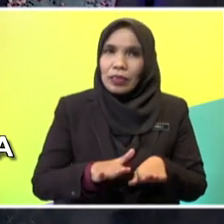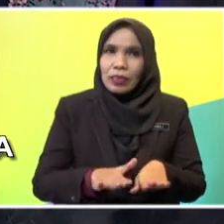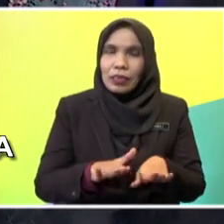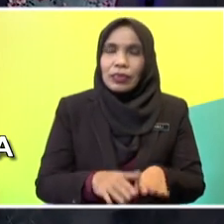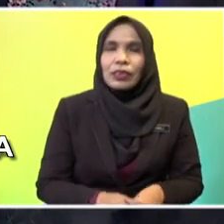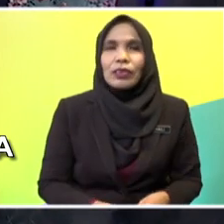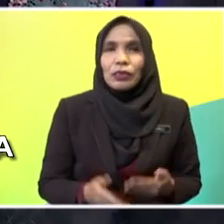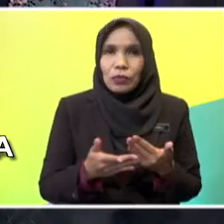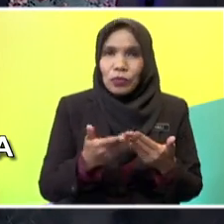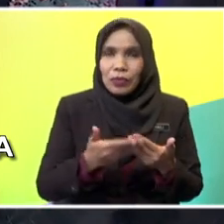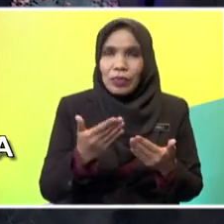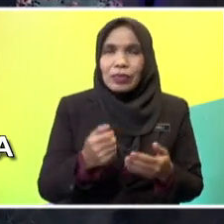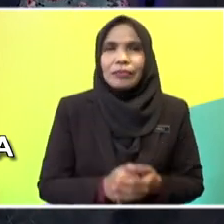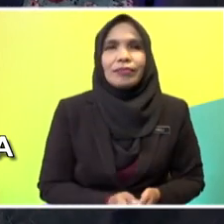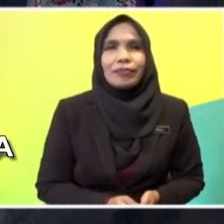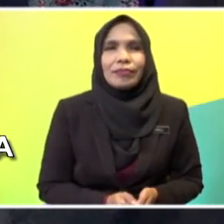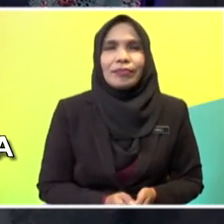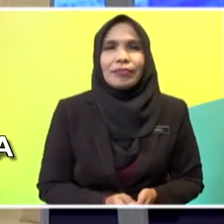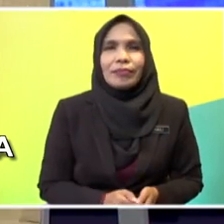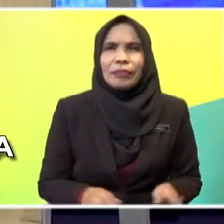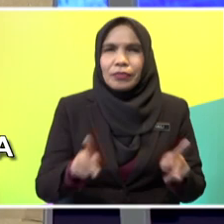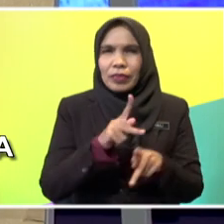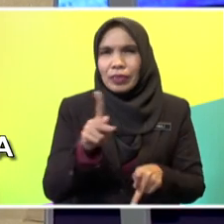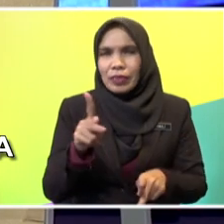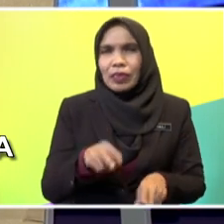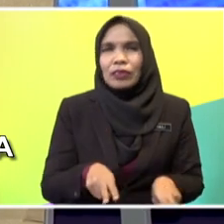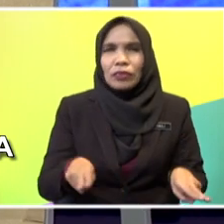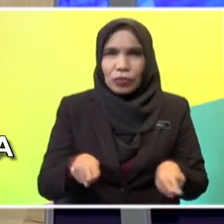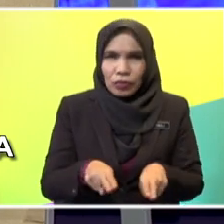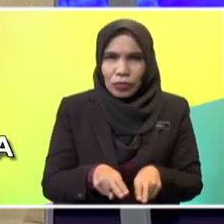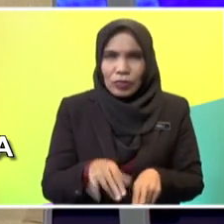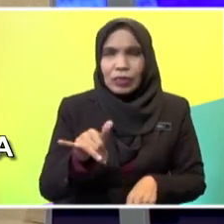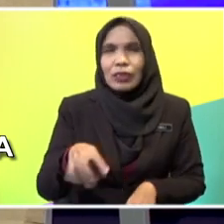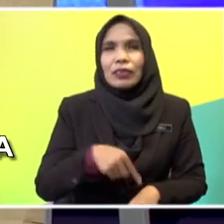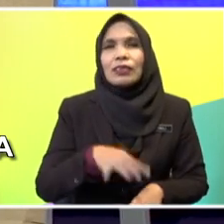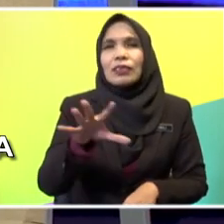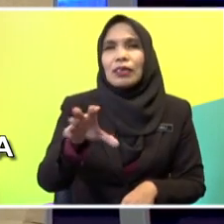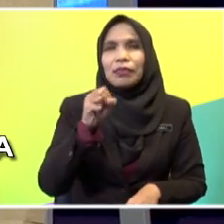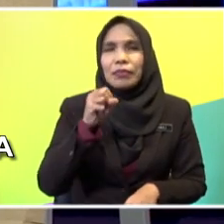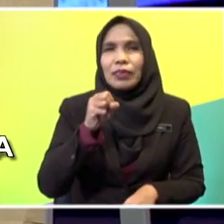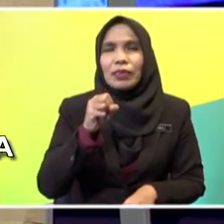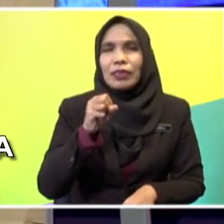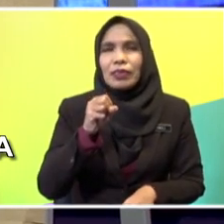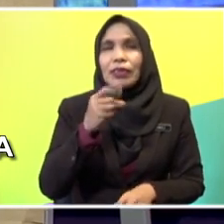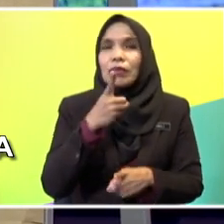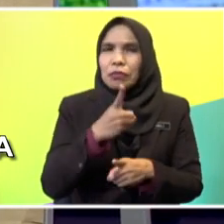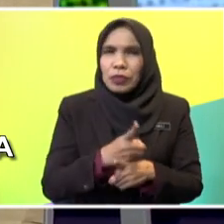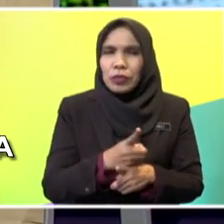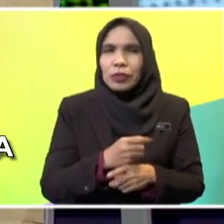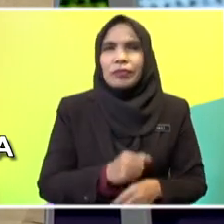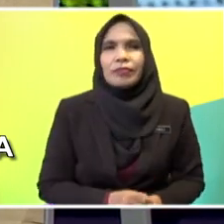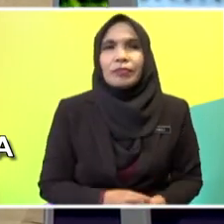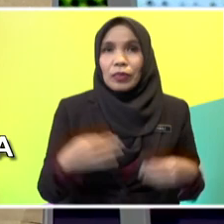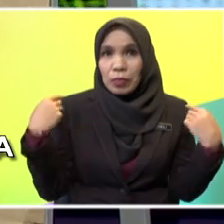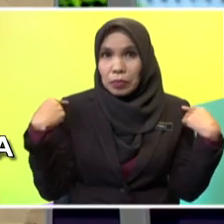kemas, bahu tidak jatuh. Tapi pastikan ukuran yang diambil mestilah tepat. Jika bahunya